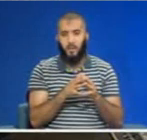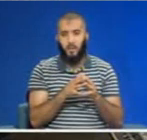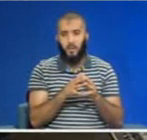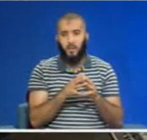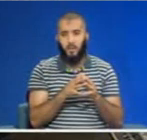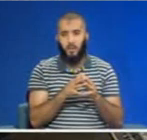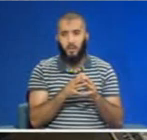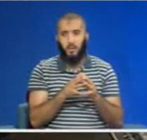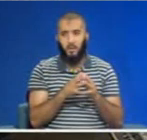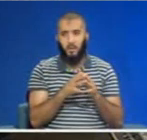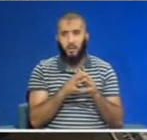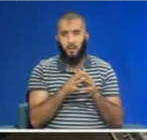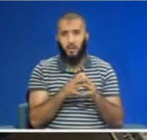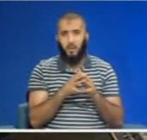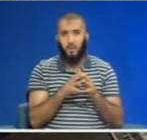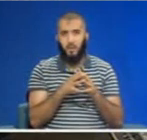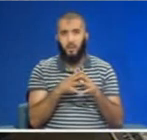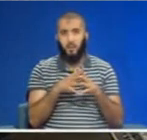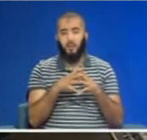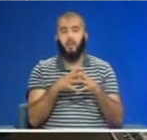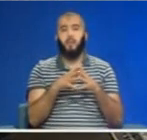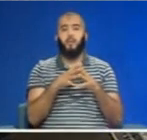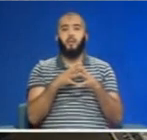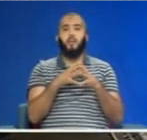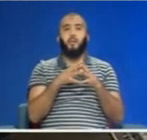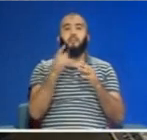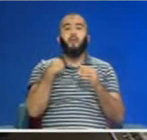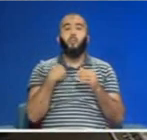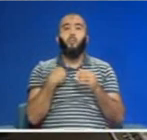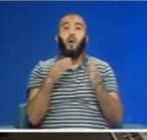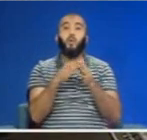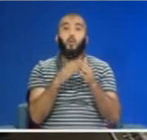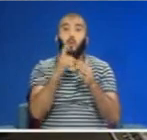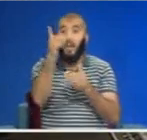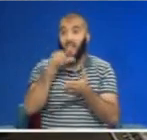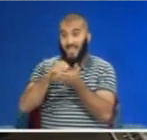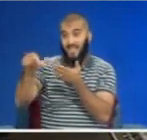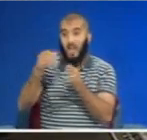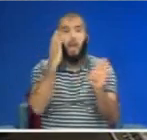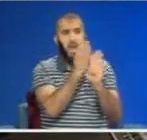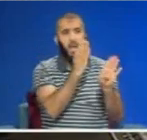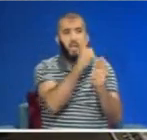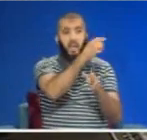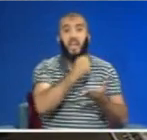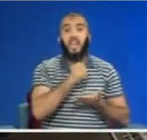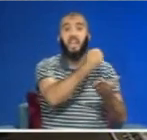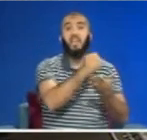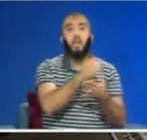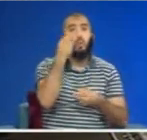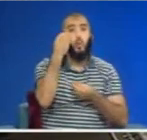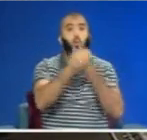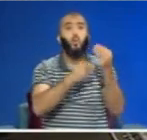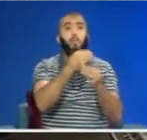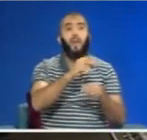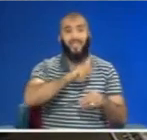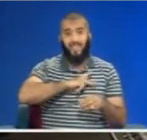أنا يعتبر من إلى الورثة أم يكون مبلغ إلي. هاي طيب واضح إن شاء الله يا شيخ. شكرا. مروة